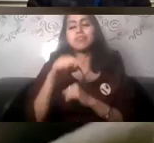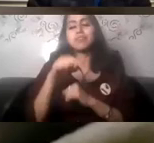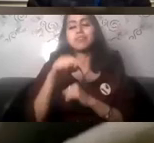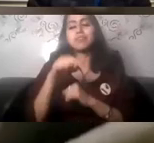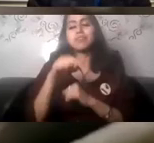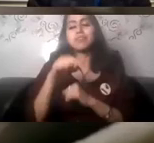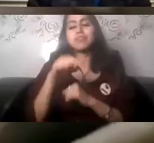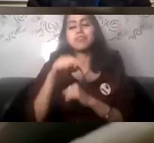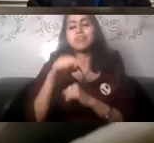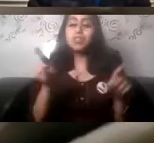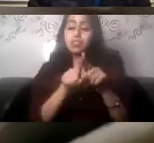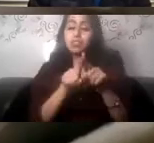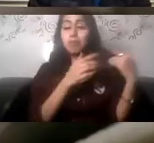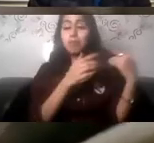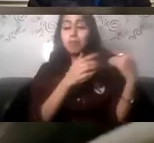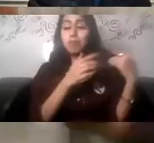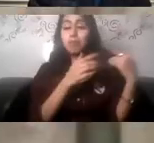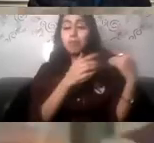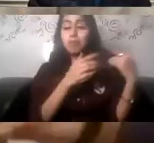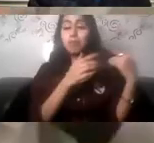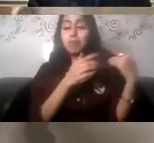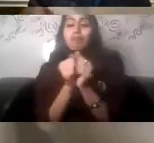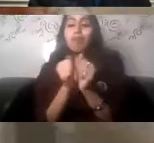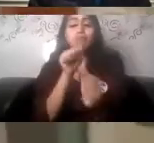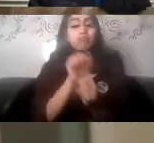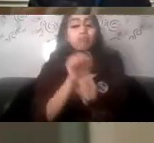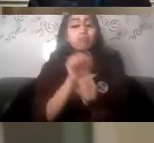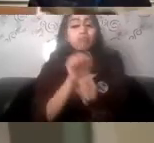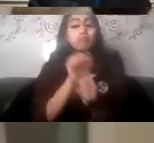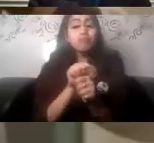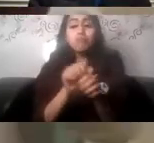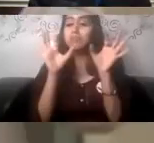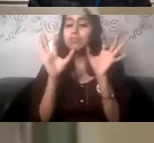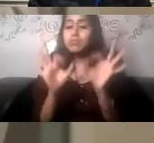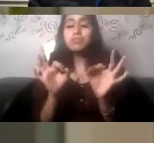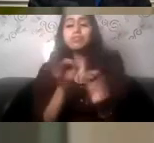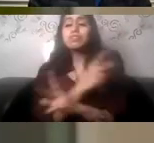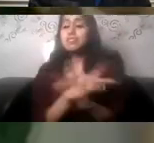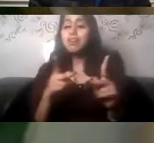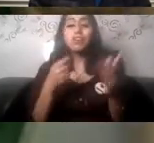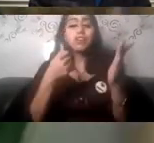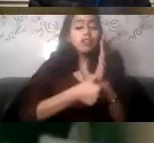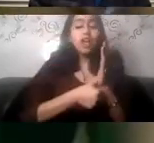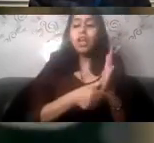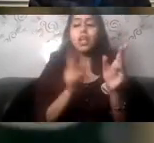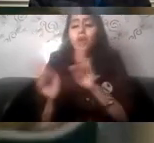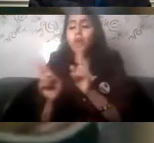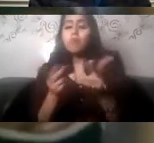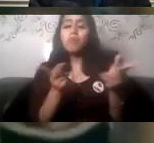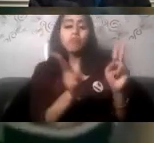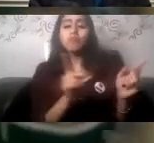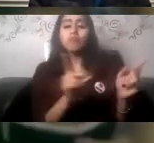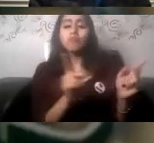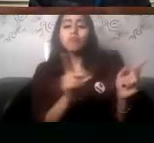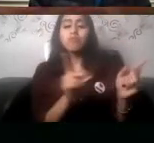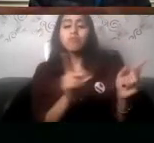ज़्यादा एम्प्लॉयर सार्थक के साथ काम करते हैं। उनको उतना ही सैलरी मिलता है जितने नॉन दिव्यांग लोगों को मिलता है। अभी के टाइम में